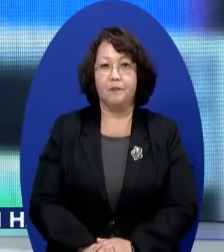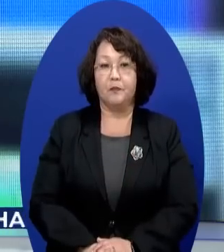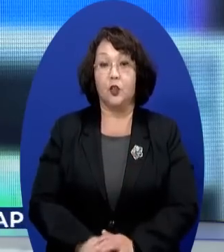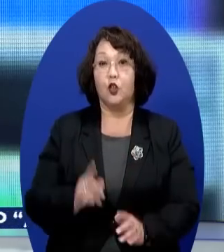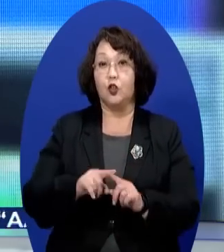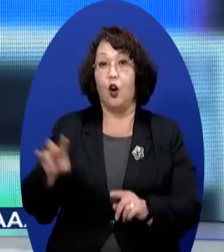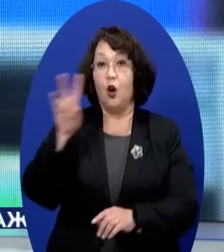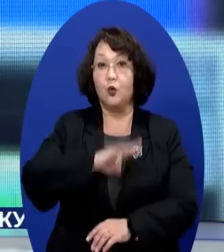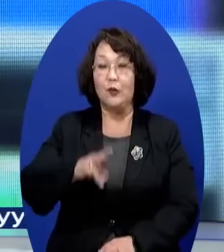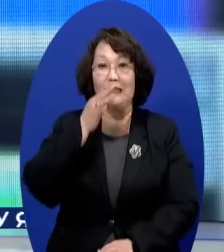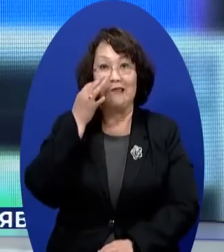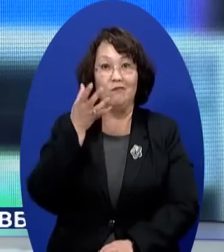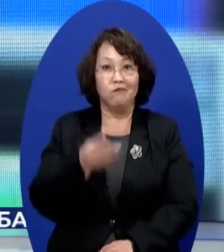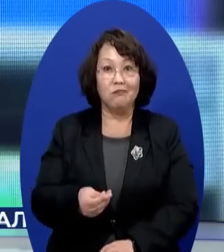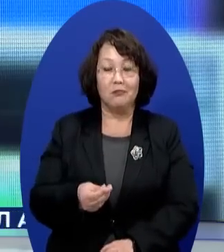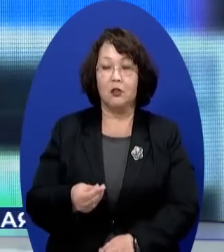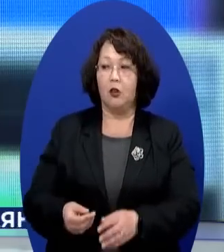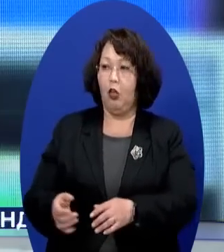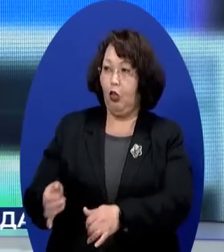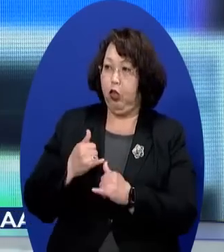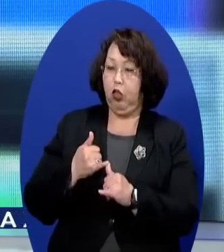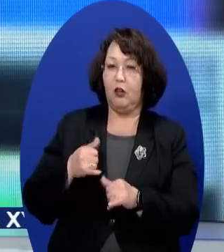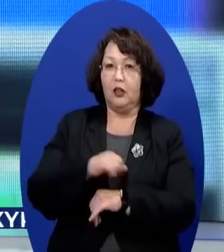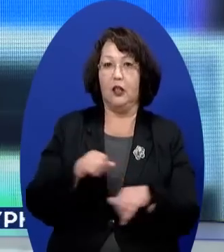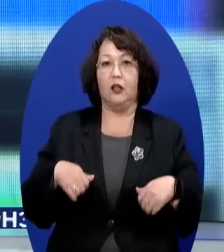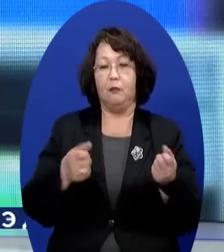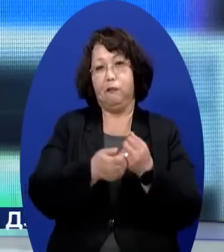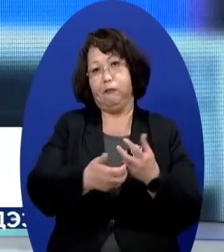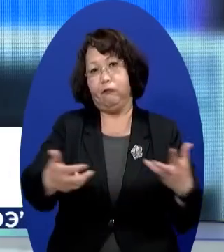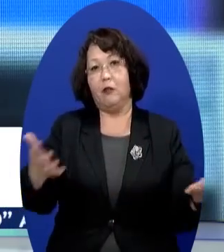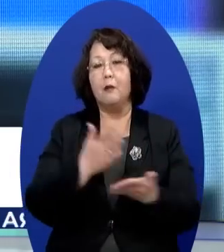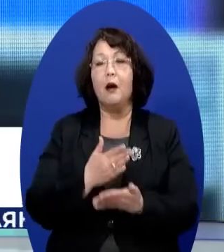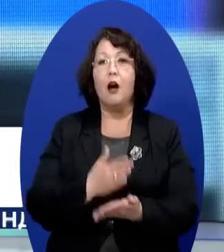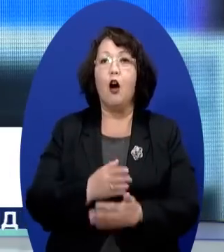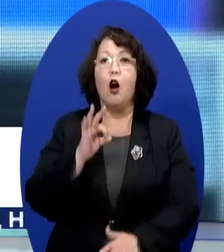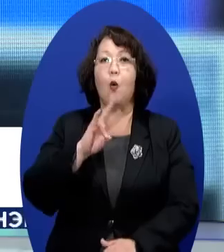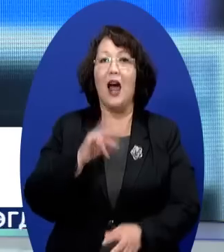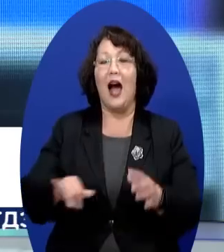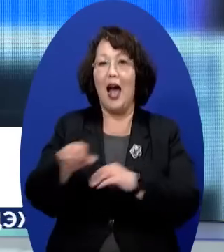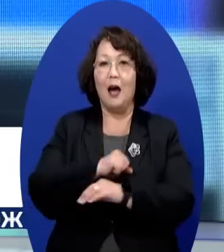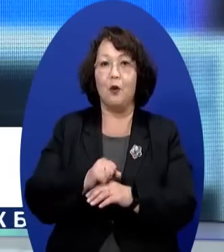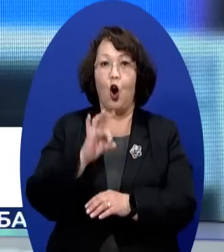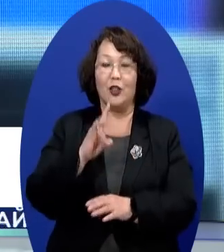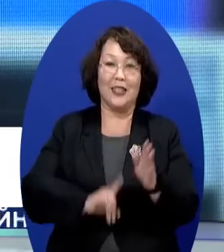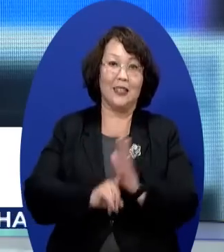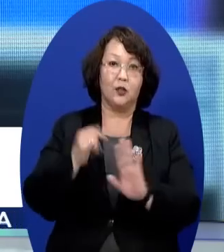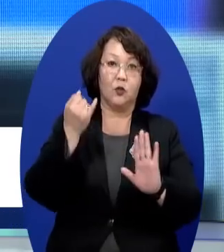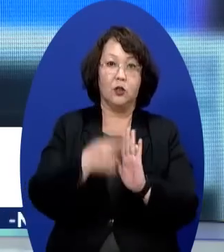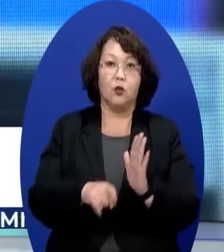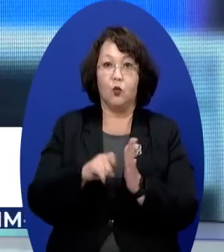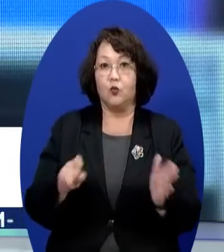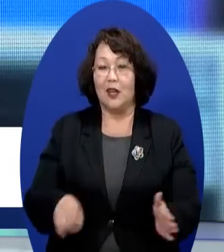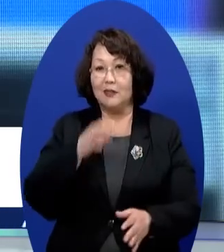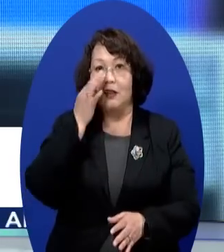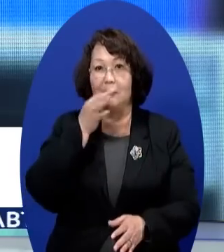Орон нутагт заллах төрлийн гэмт хэрэгт өртөж хохирогч болох иргэдийн тоо нэмэгдсэн байна. Тухайлх юм бол Өвөрхангай аймагт оны ихний 6 сарын байдлаар үзэх юм бол